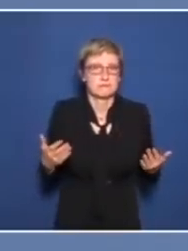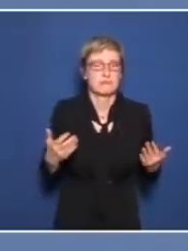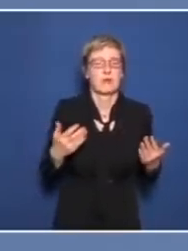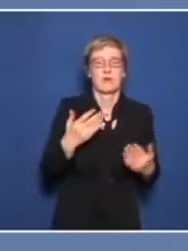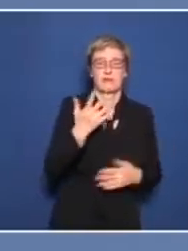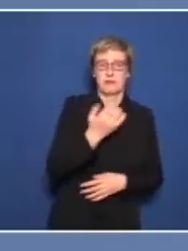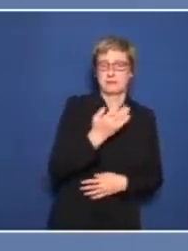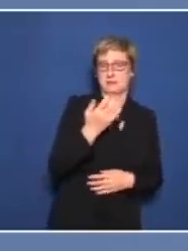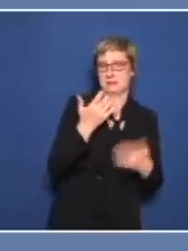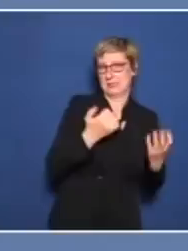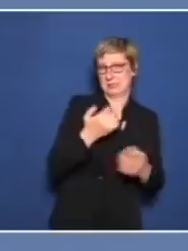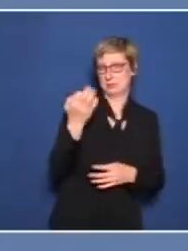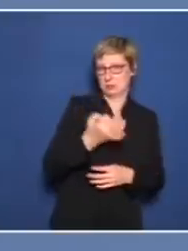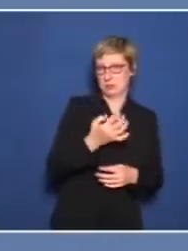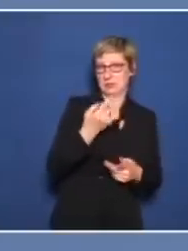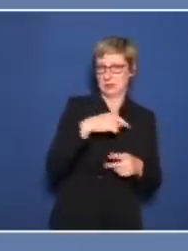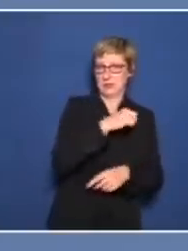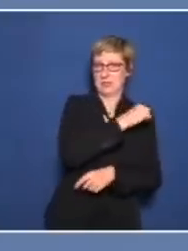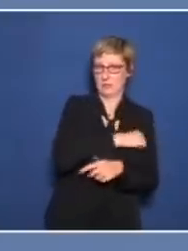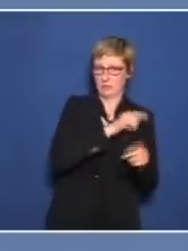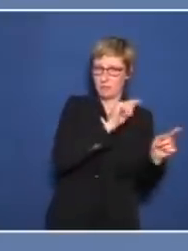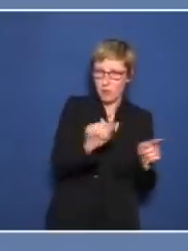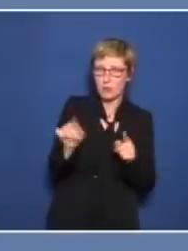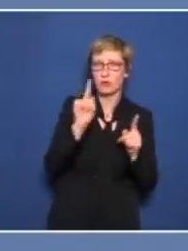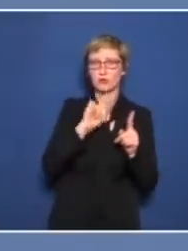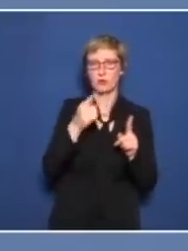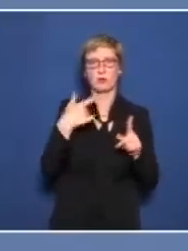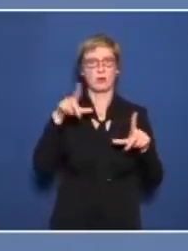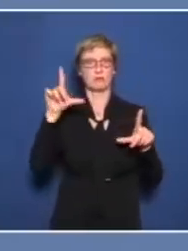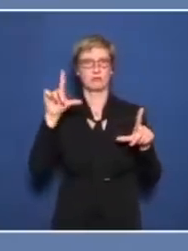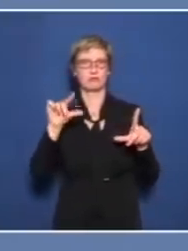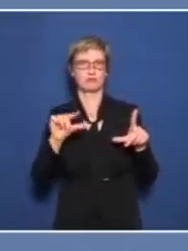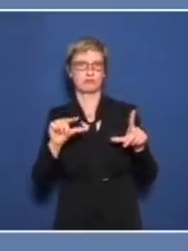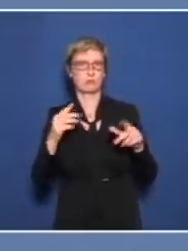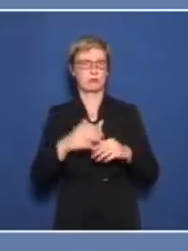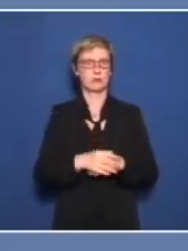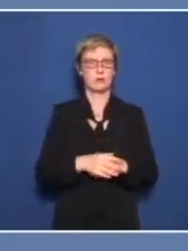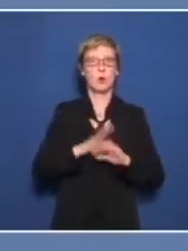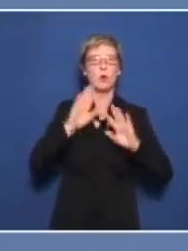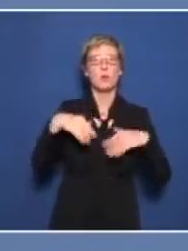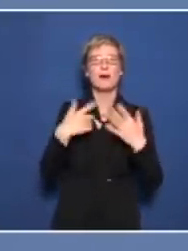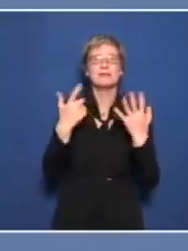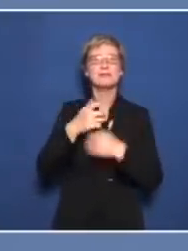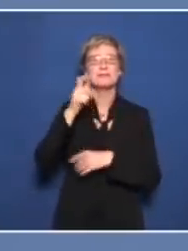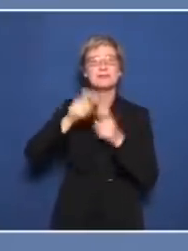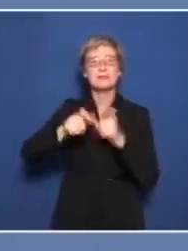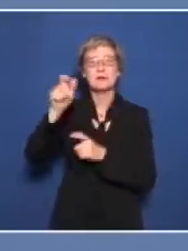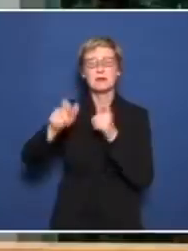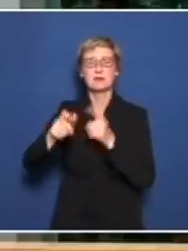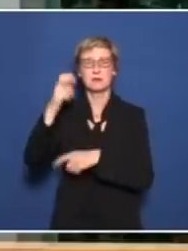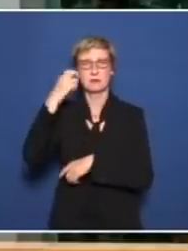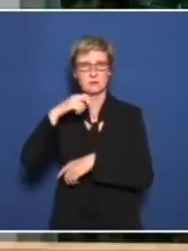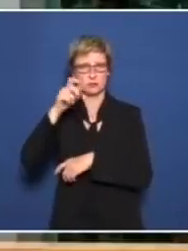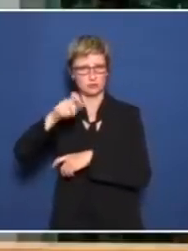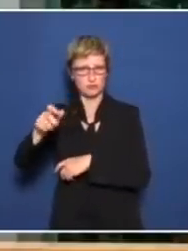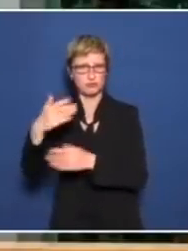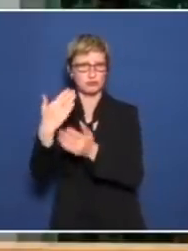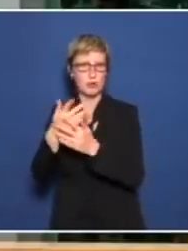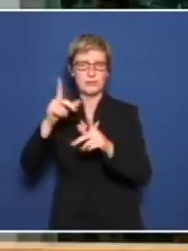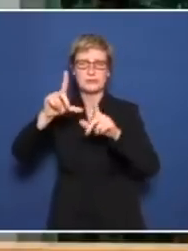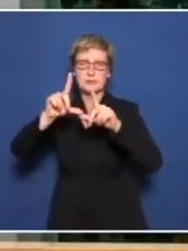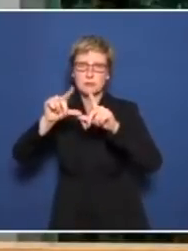schon bei 50-60% Durchimpfung einen Effekt, einen deutlichen. Wir sehen jetzt schon einen Effekt bei den über 70-Jährigen, wie da insgesamt